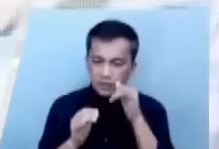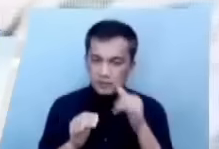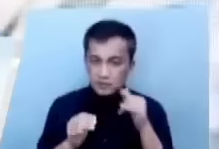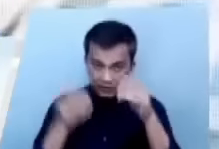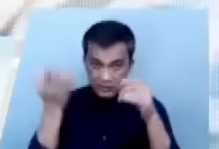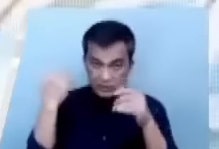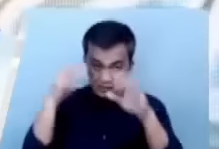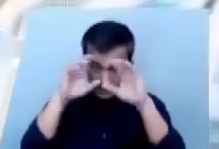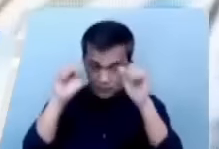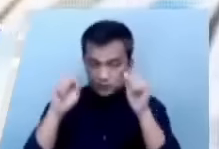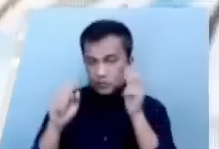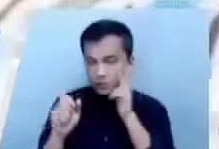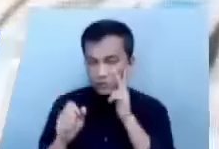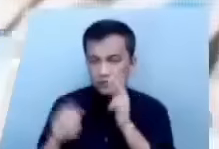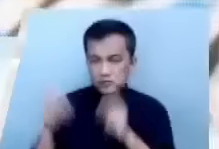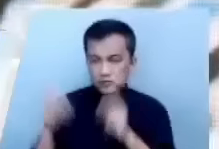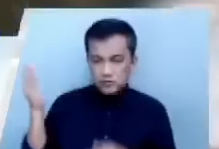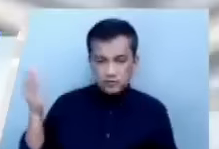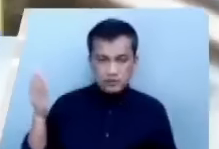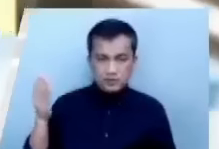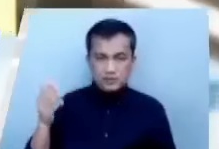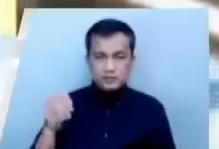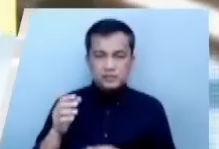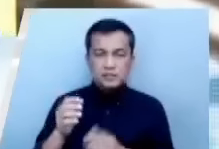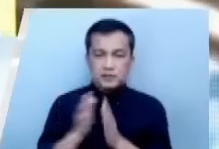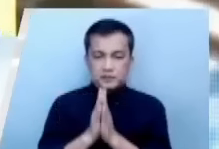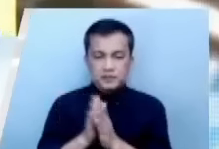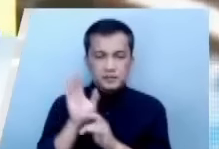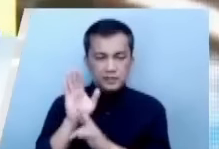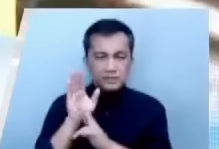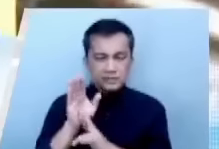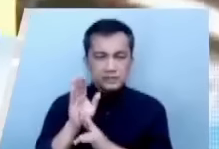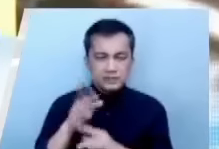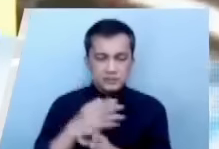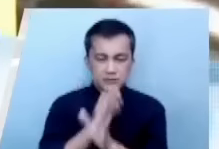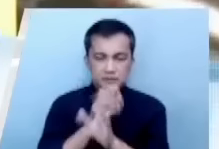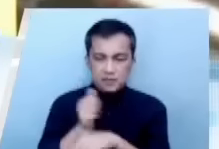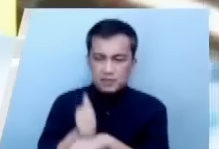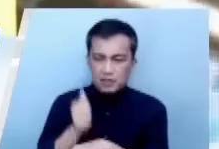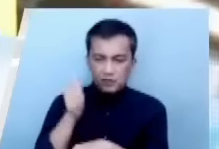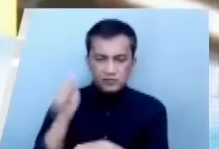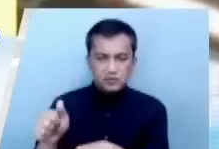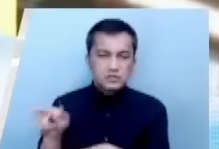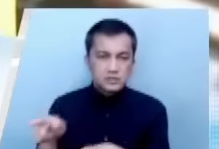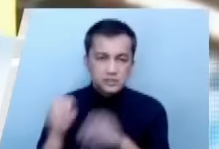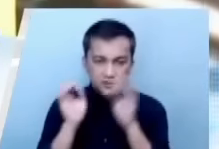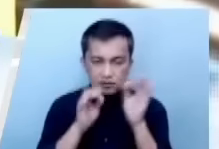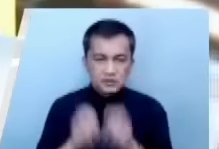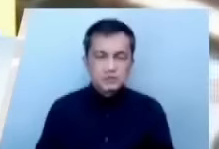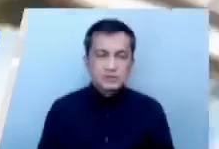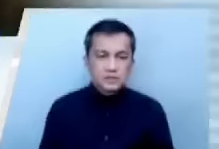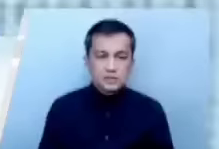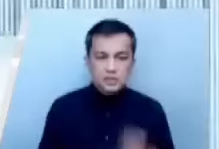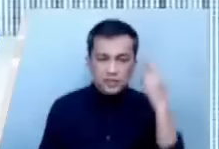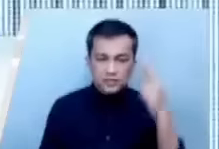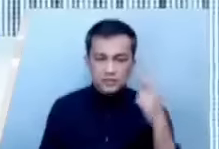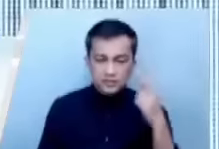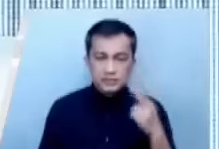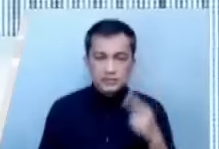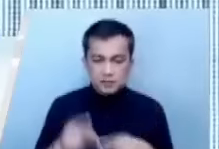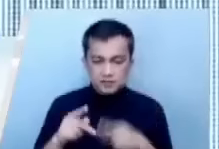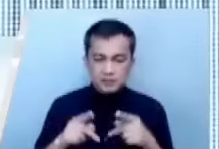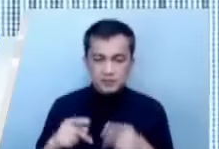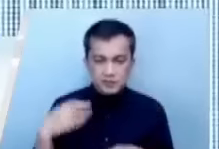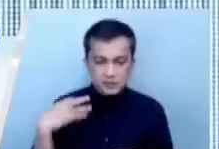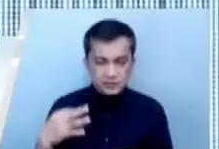sa talumpati nito sa prayer rally sa Davao. Akusasyong gumagamit siya ng droga, ang dahilan ng People's Initiative at ang hiling